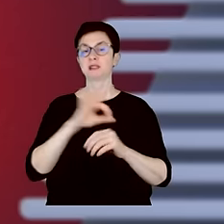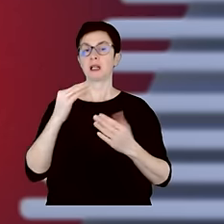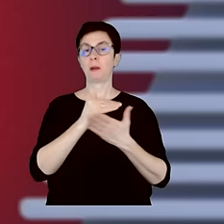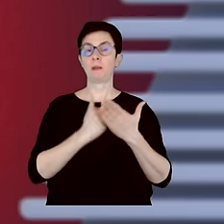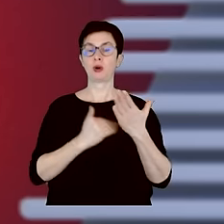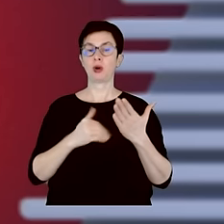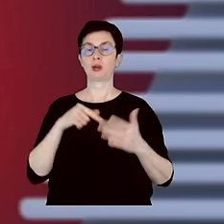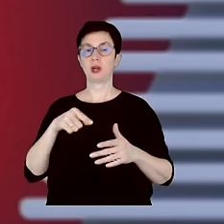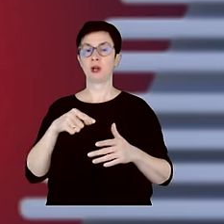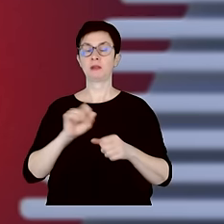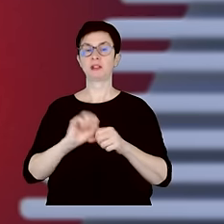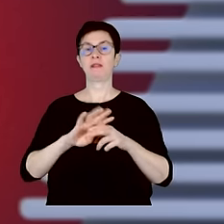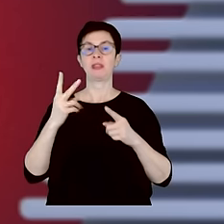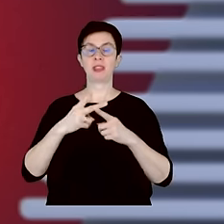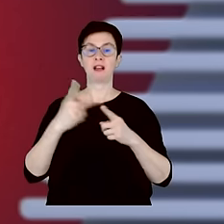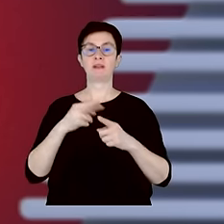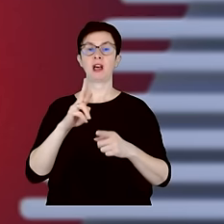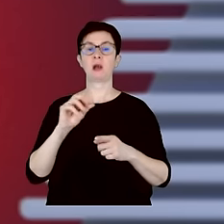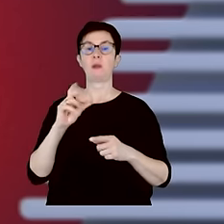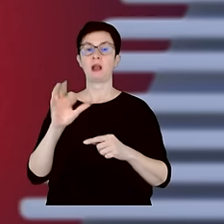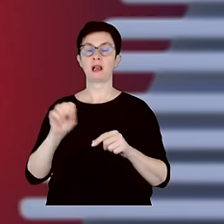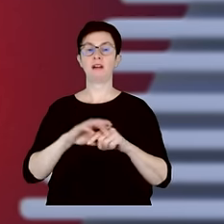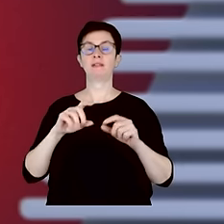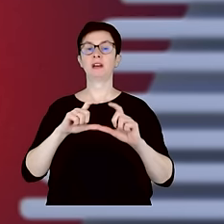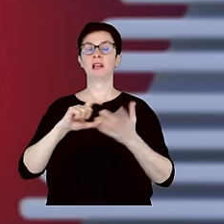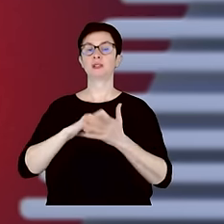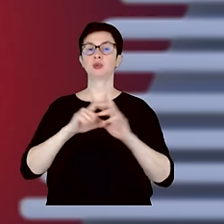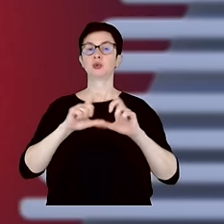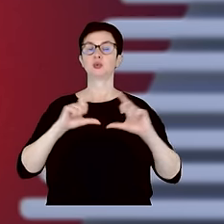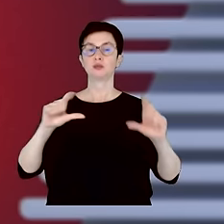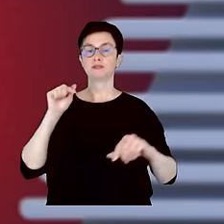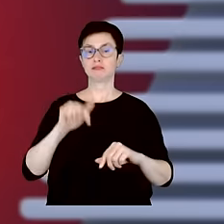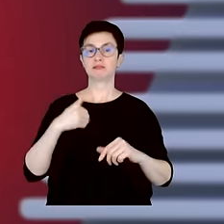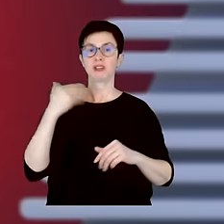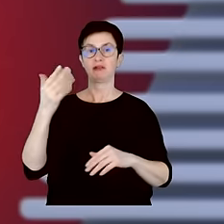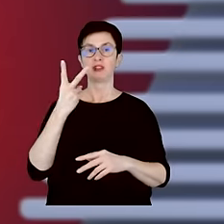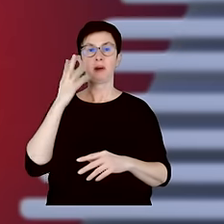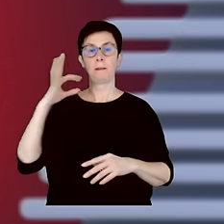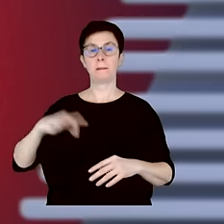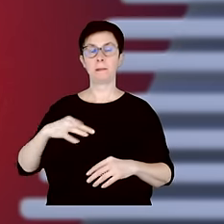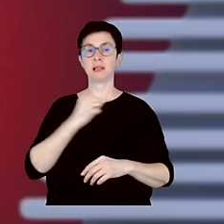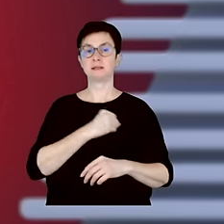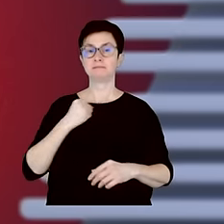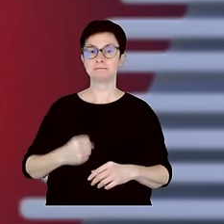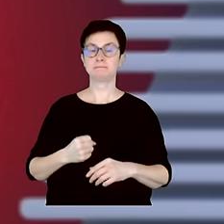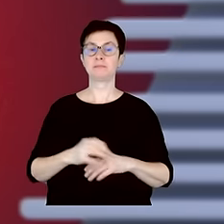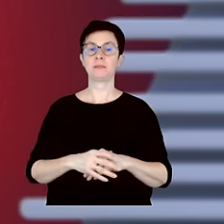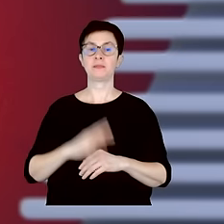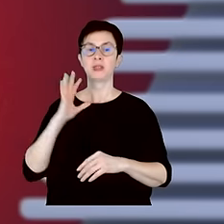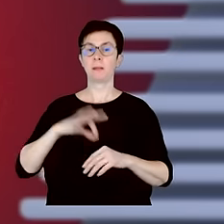w Telewizji Republika, w studiu Telewizji Republika. Witam dwie panie parlamentarzystki, panie posłanki, pani